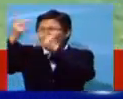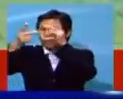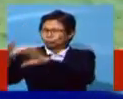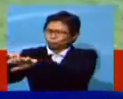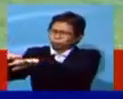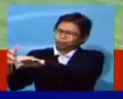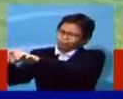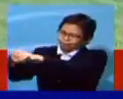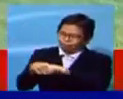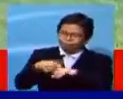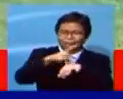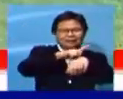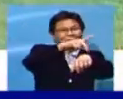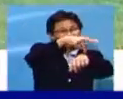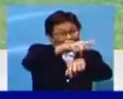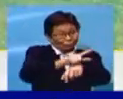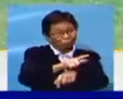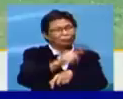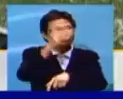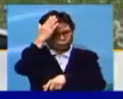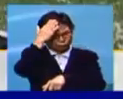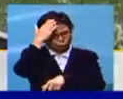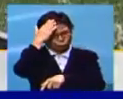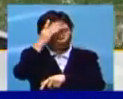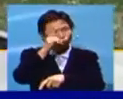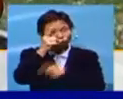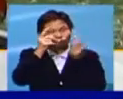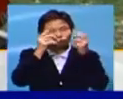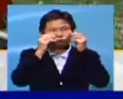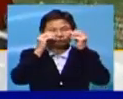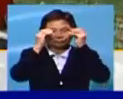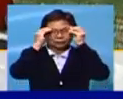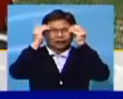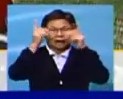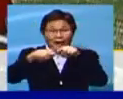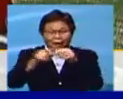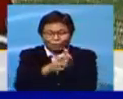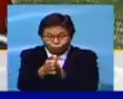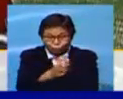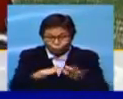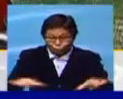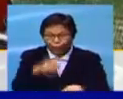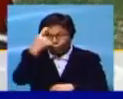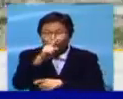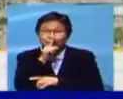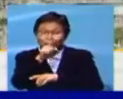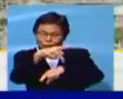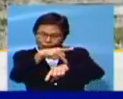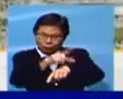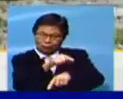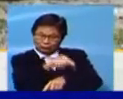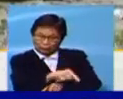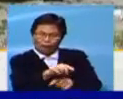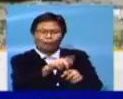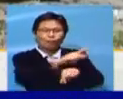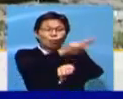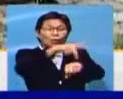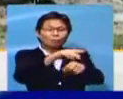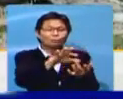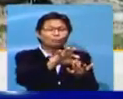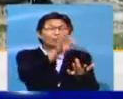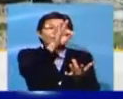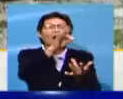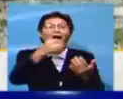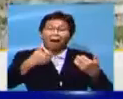Langkawi menyedari hakikat itu pelbagai usaha diambil bagi memastikan Langkawi terus menjadi Pulau pilihan menerusi